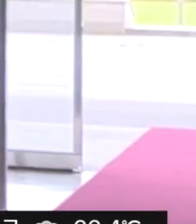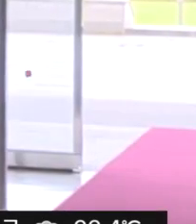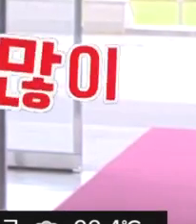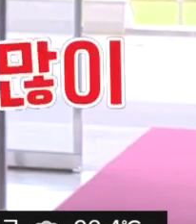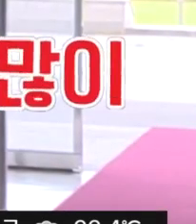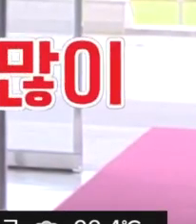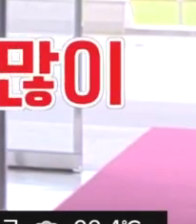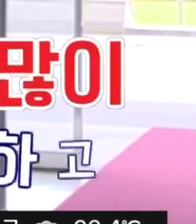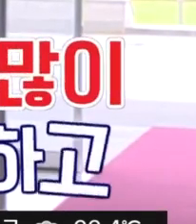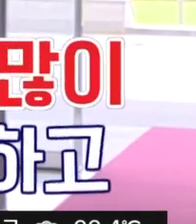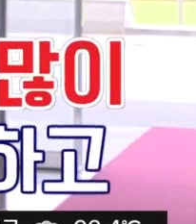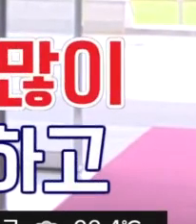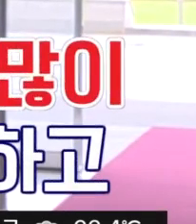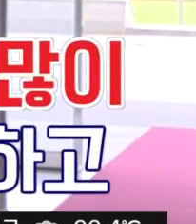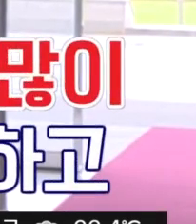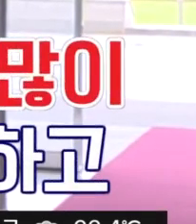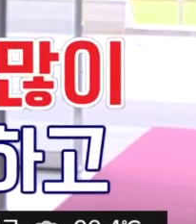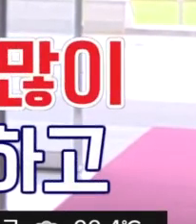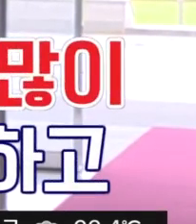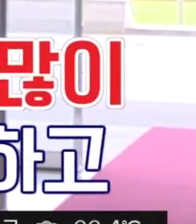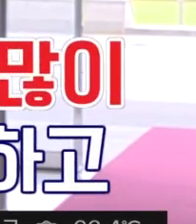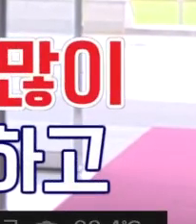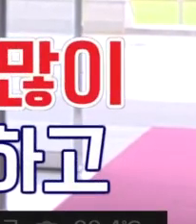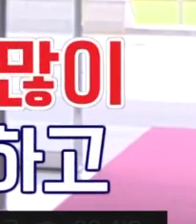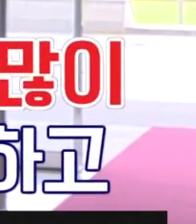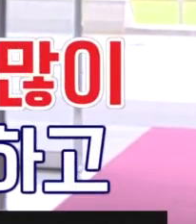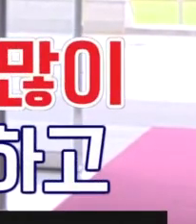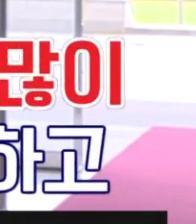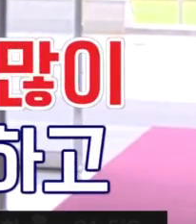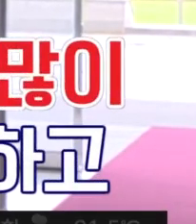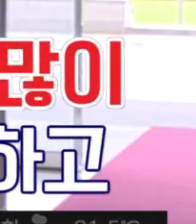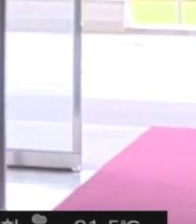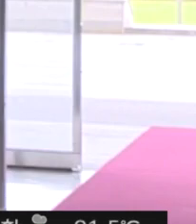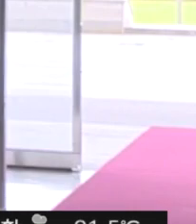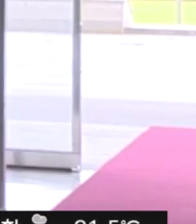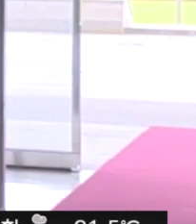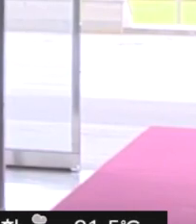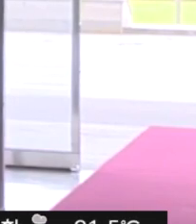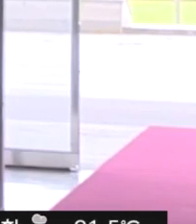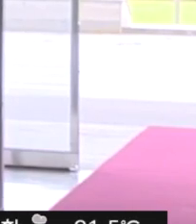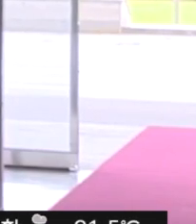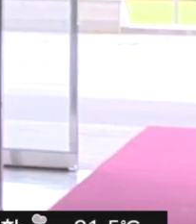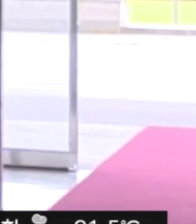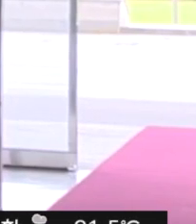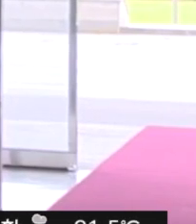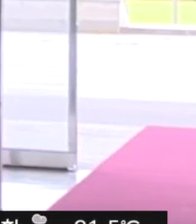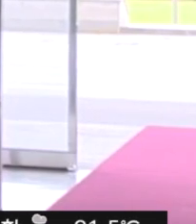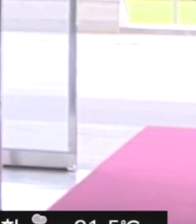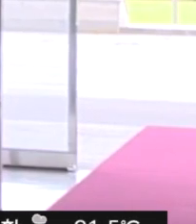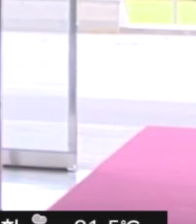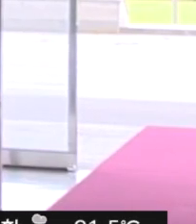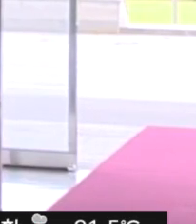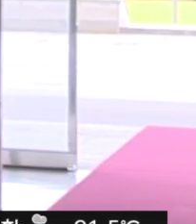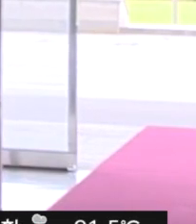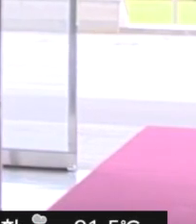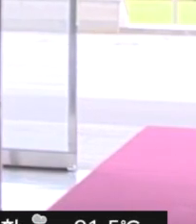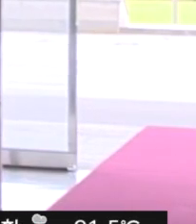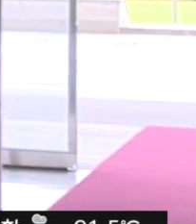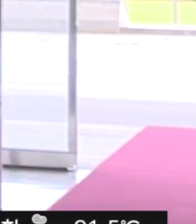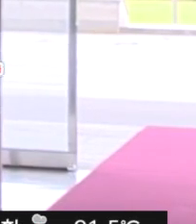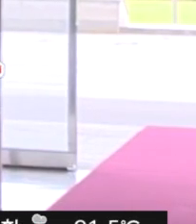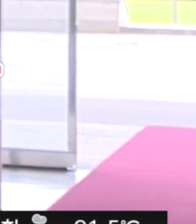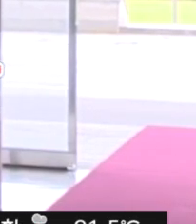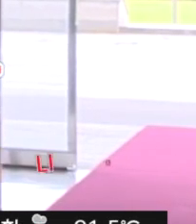지금 뭐 따라 핏이 또 몇 년 사이에 많이 들어서 이제 1000조 육박 을 하고 또 우리가 물가와 전쟁을 해야 되는 상황입니다